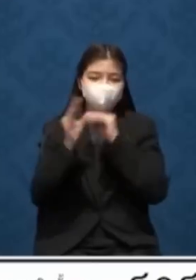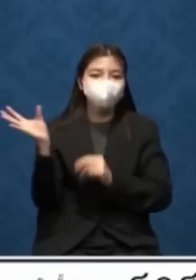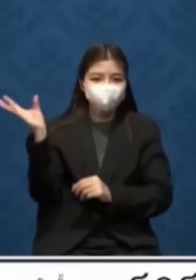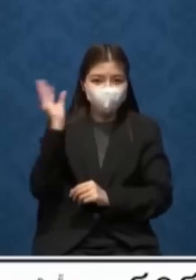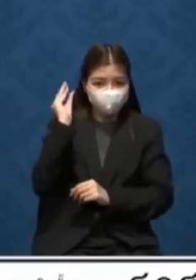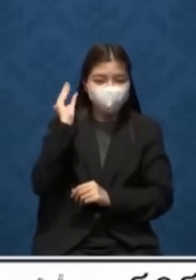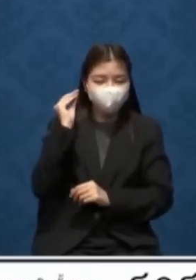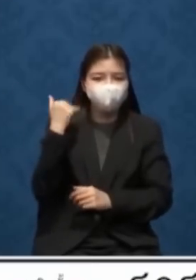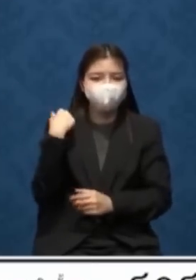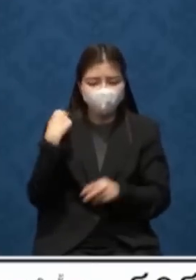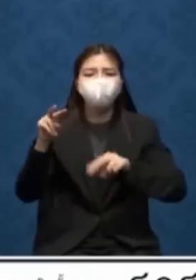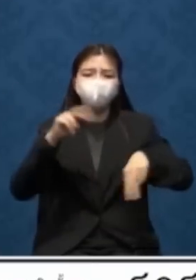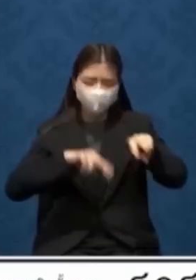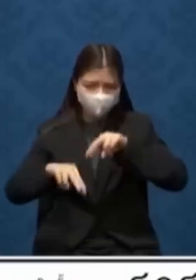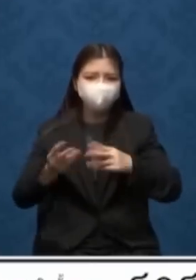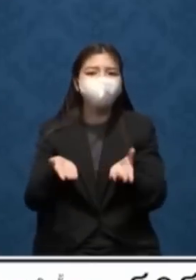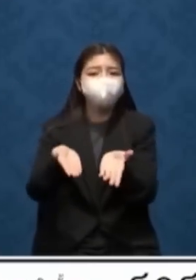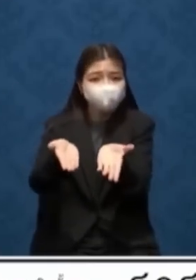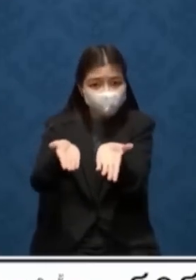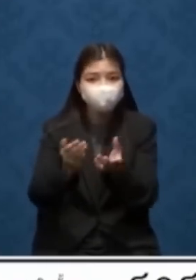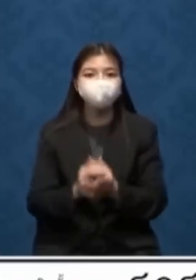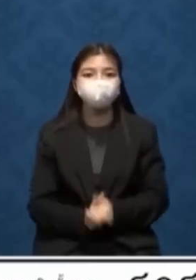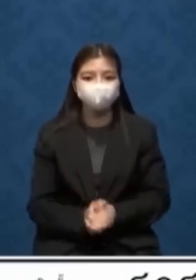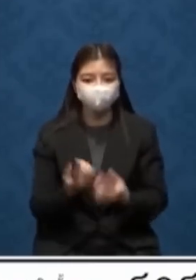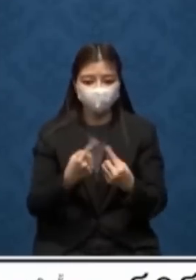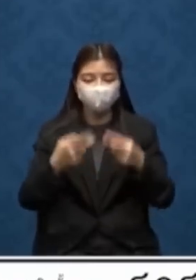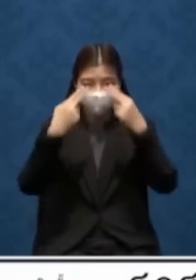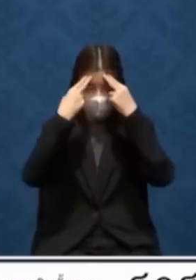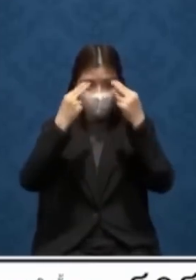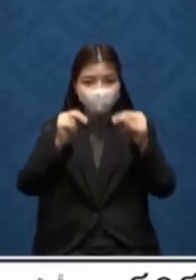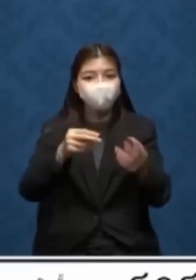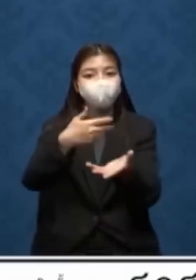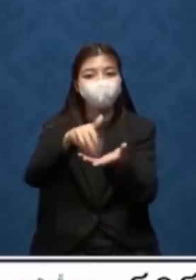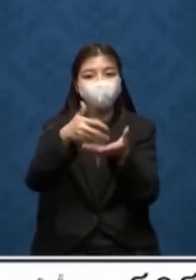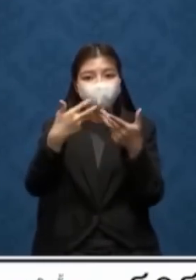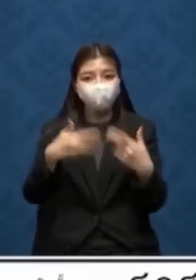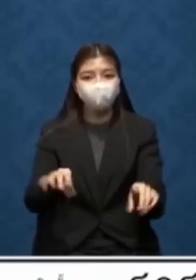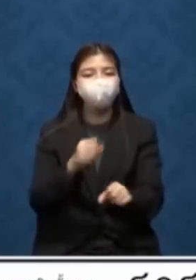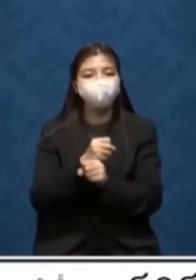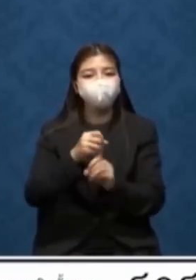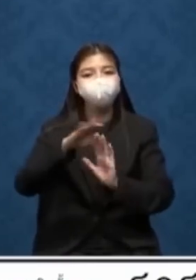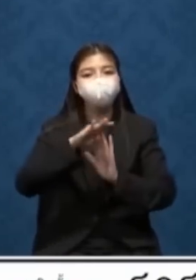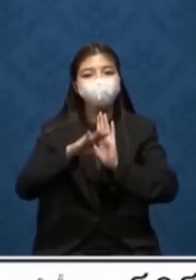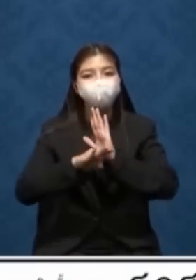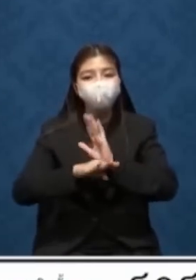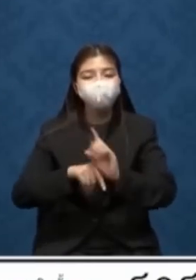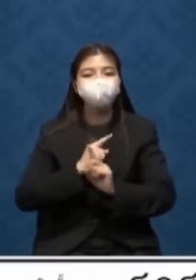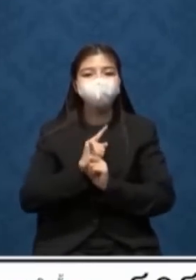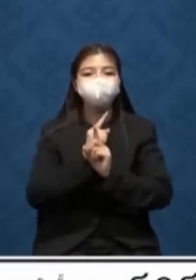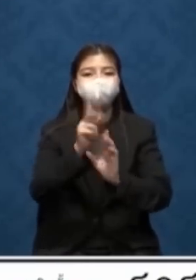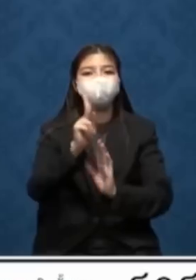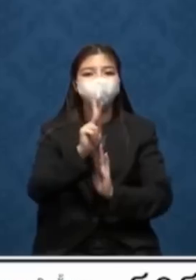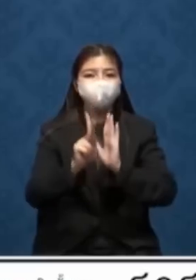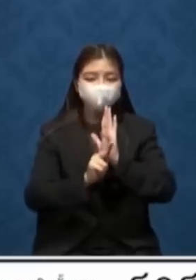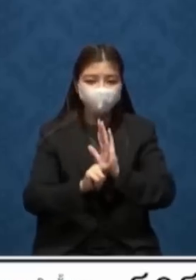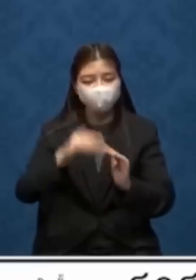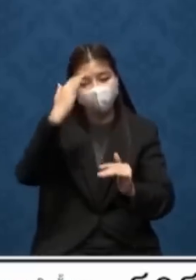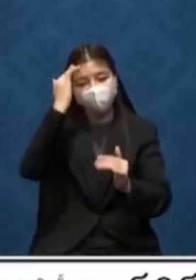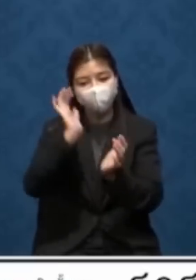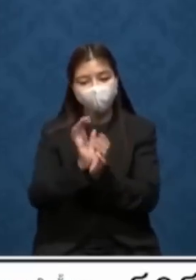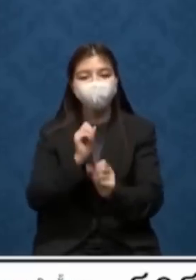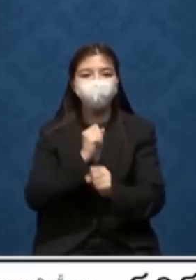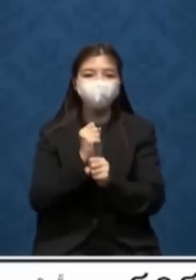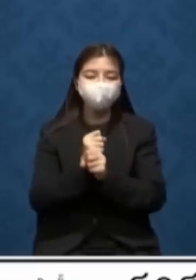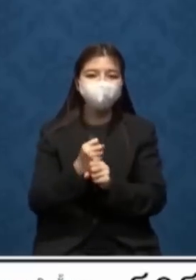ซึ่งท่านก็ตรวจสอบไปแต่ในขณะเดียวกันท่านนายกก็ชี้แจงแล้วว่าท่านดำเนินการตามกฎหมายแล้วก็ตำรวจก็ทำดำเนิน